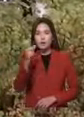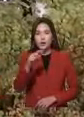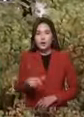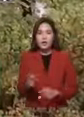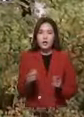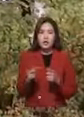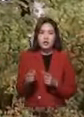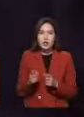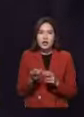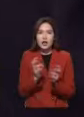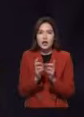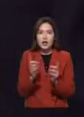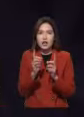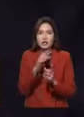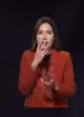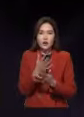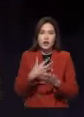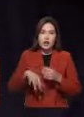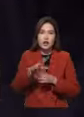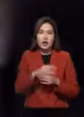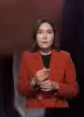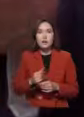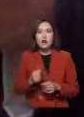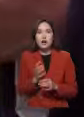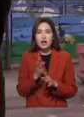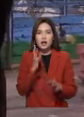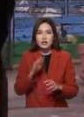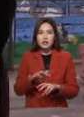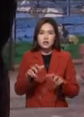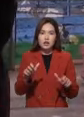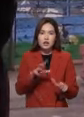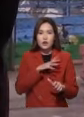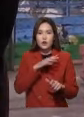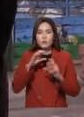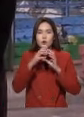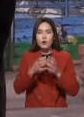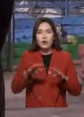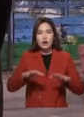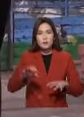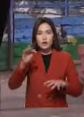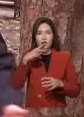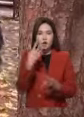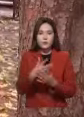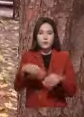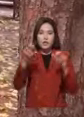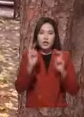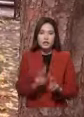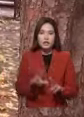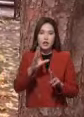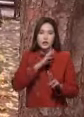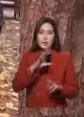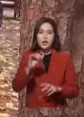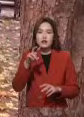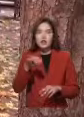құралас жақын дос болған, өзінің дарынымен қатарластарын басып озған бірден бір қаламгер болғанын айтады. Ісіне адал, айналасына шуақ шашып